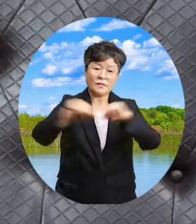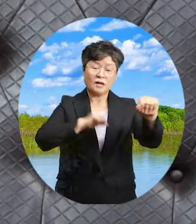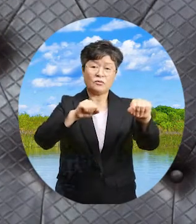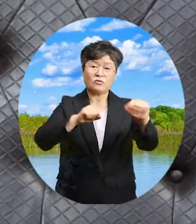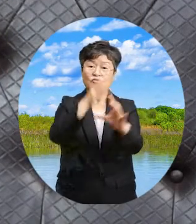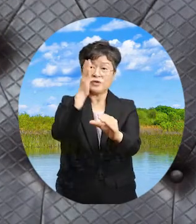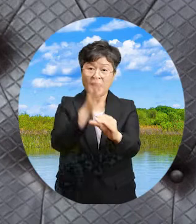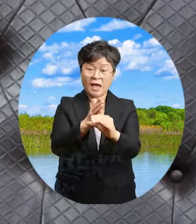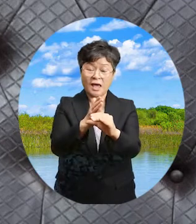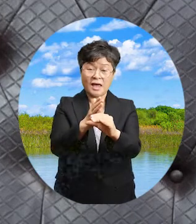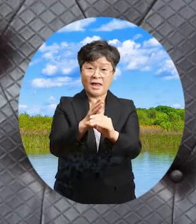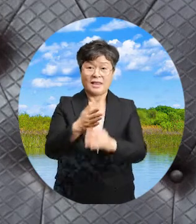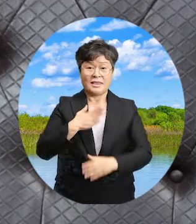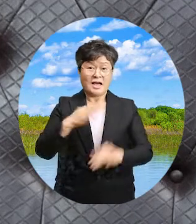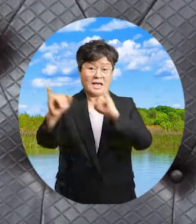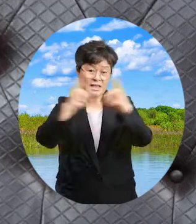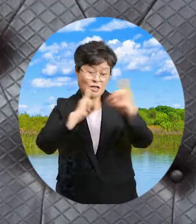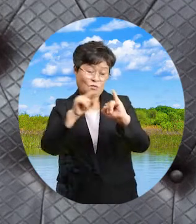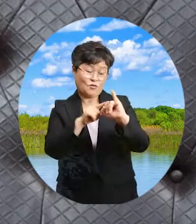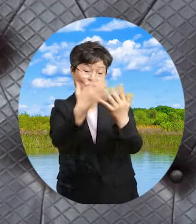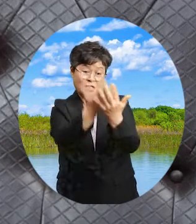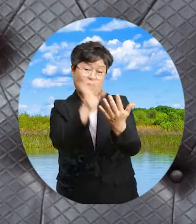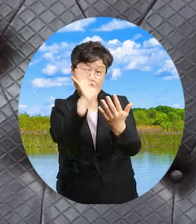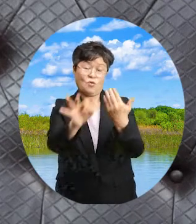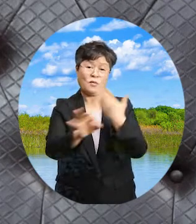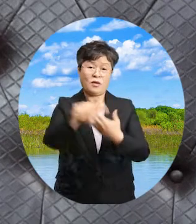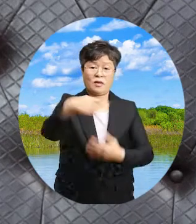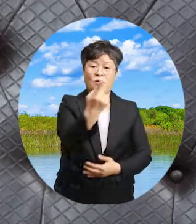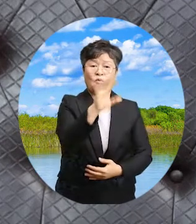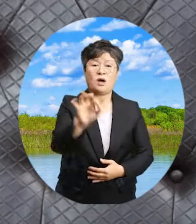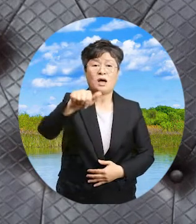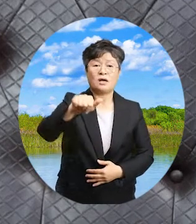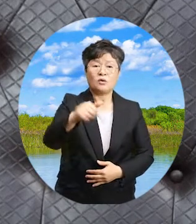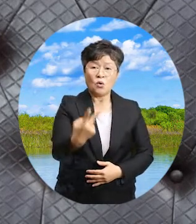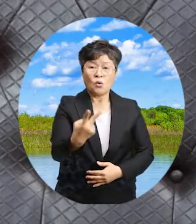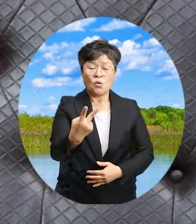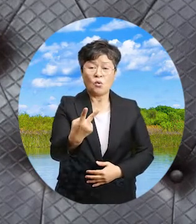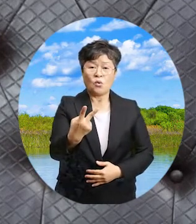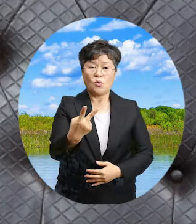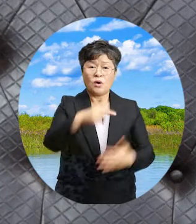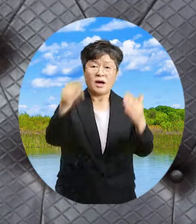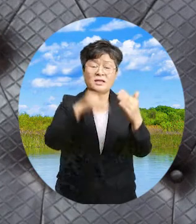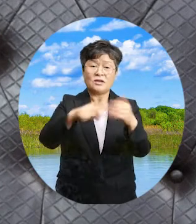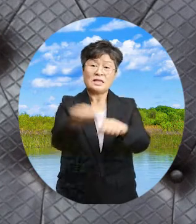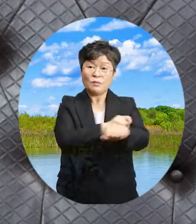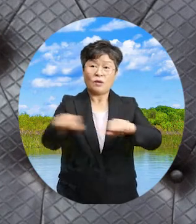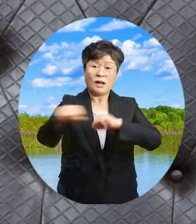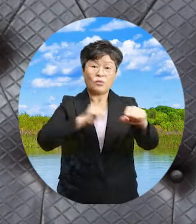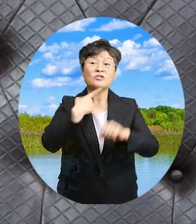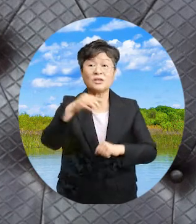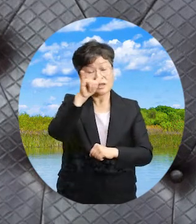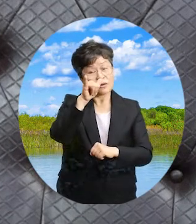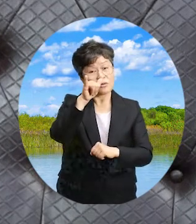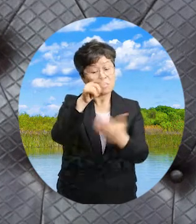네. 일상적으로 관심을 갖고 그런 어떤 환경 보호라든지 또는 정화활동이나 감시 역할이라든지 또 그 지역 아이들을